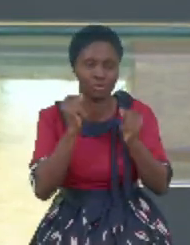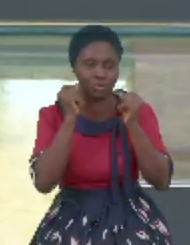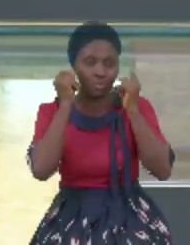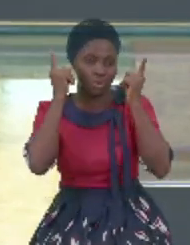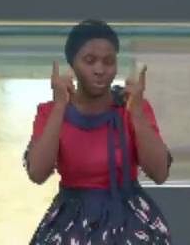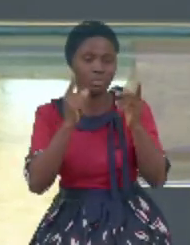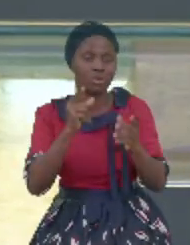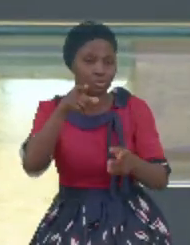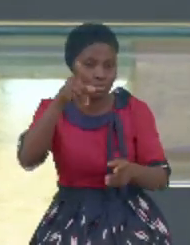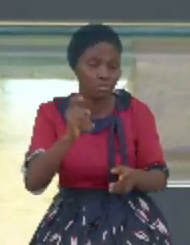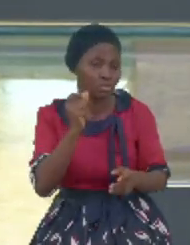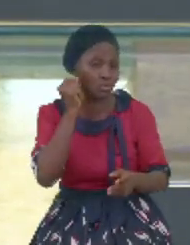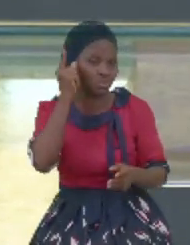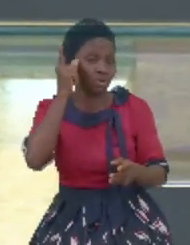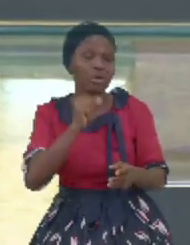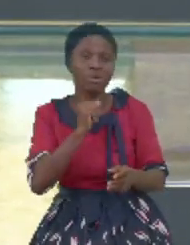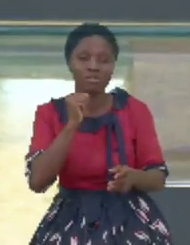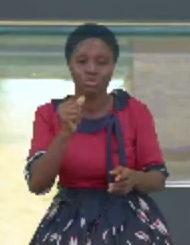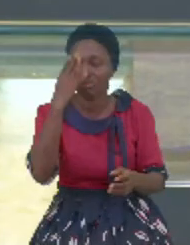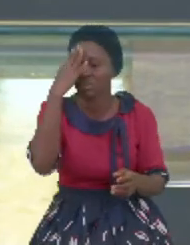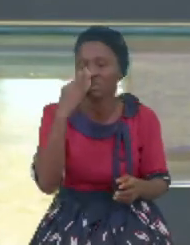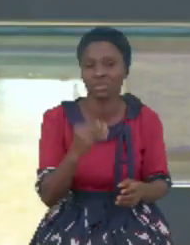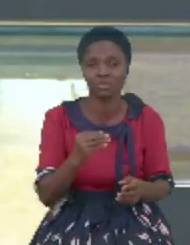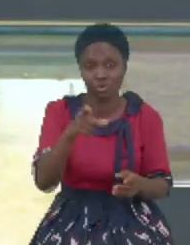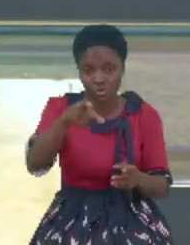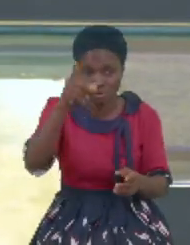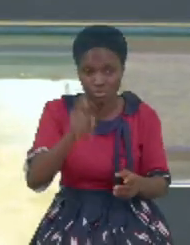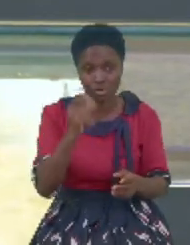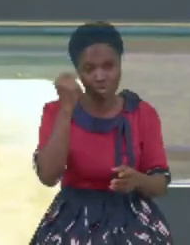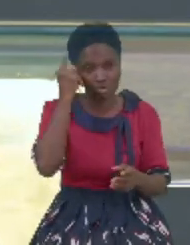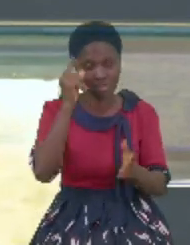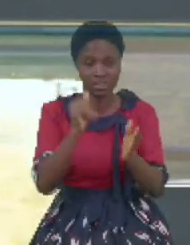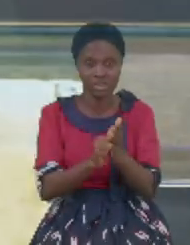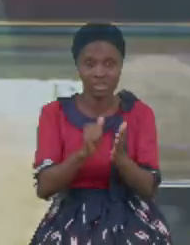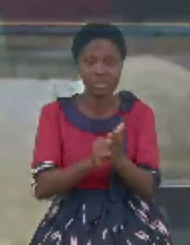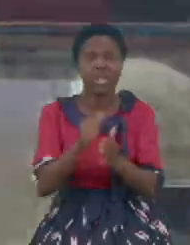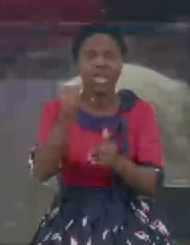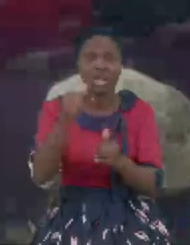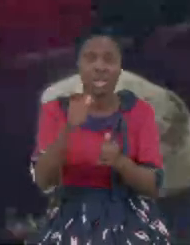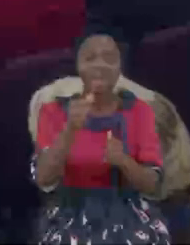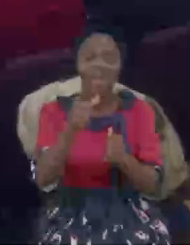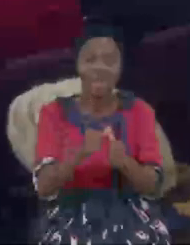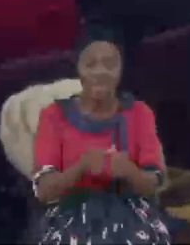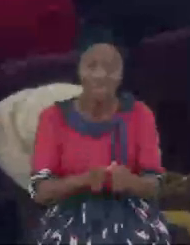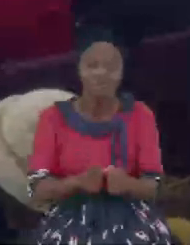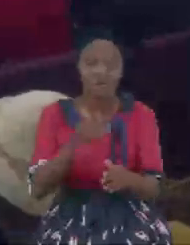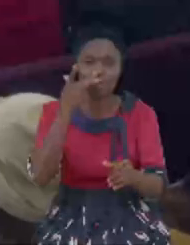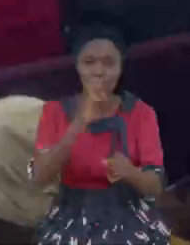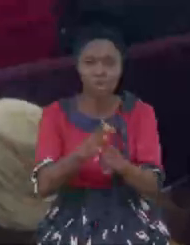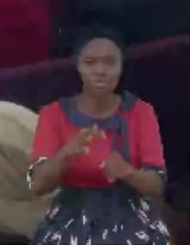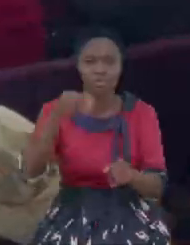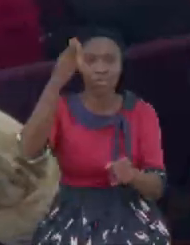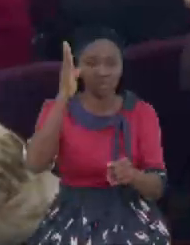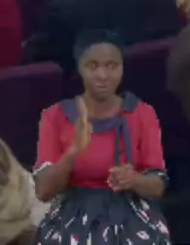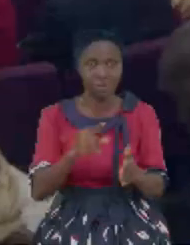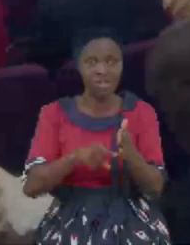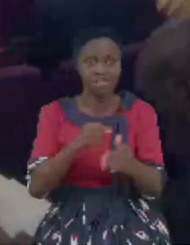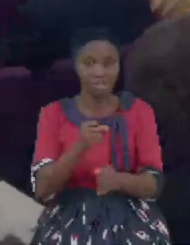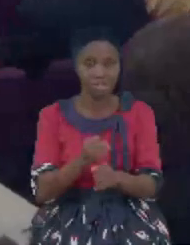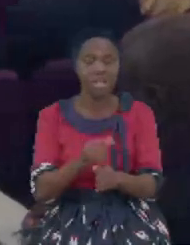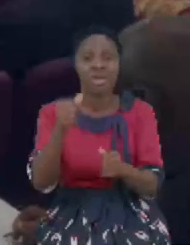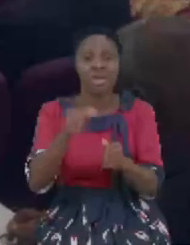dormir. Tu dois comprendre que cela m'appartient. Toutes les promesses de Dieu, toutes les promesses de la part de Dieu sont